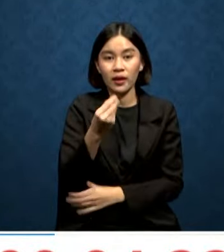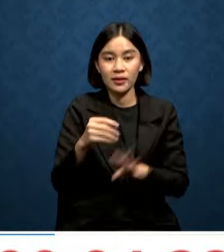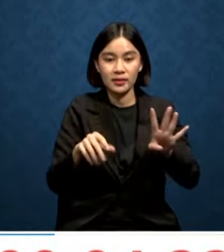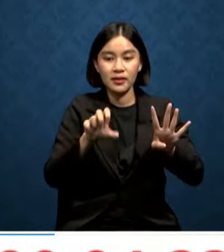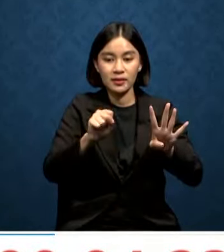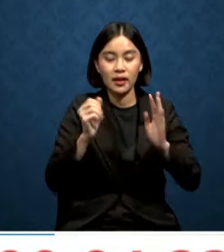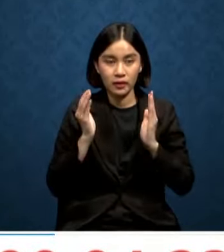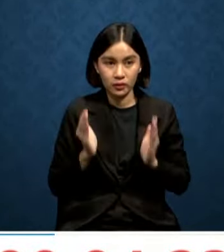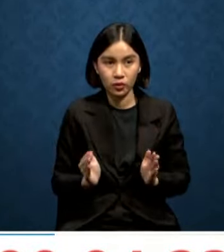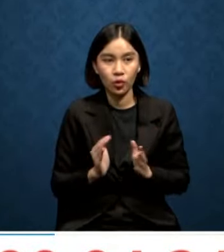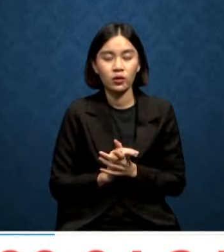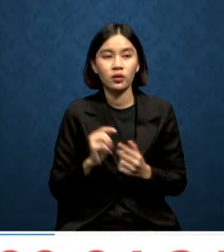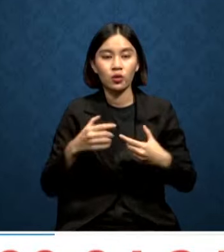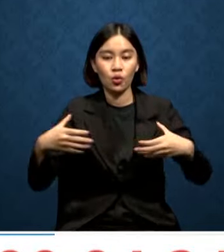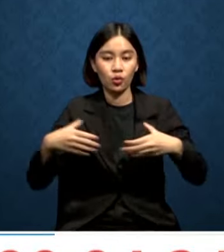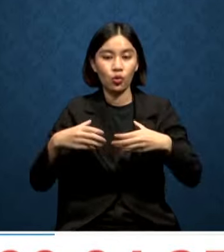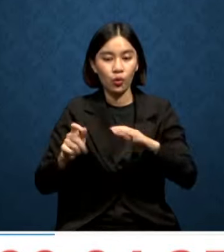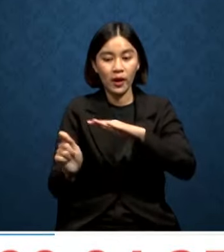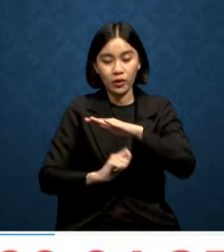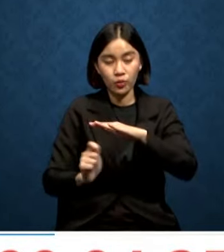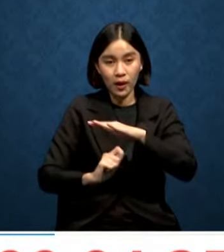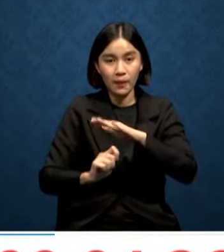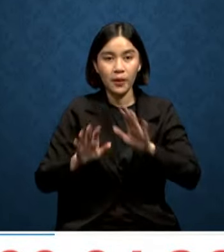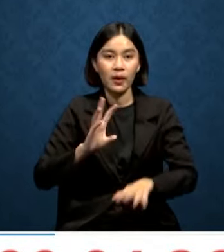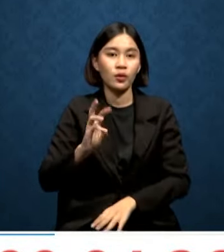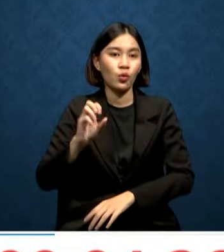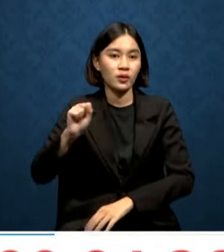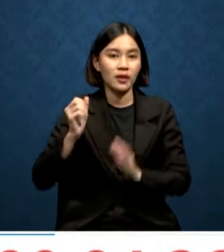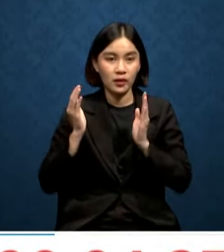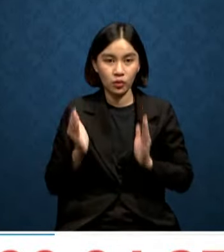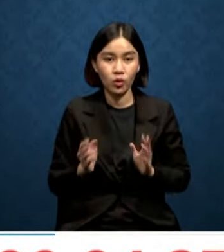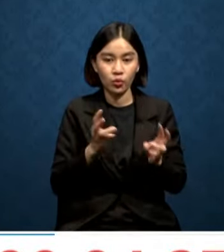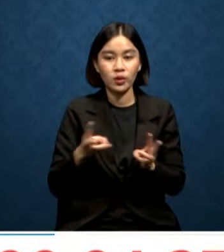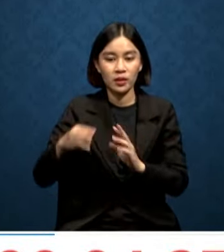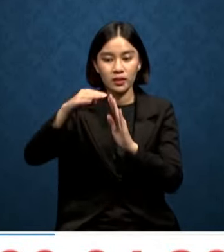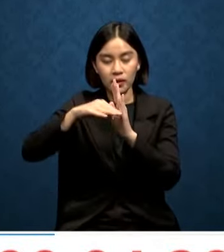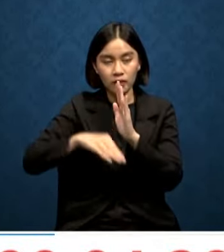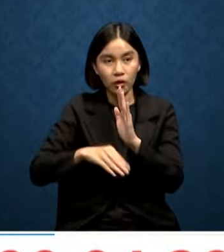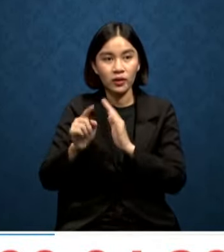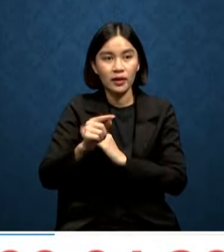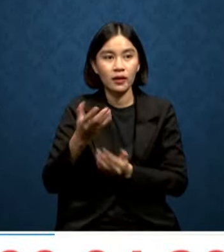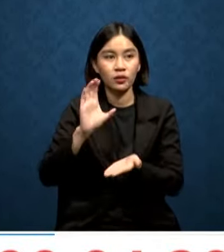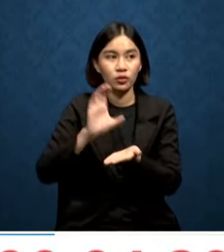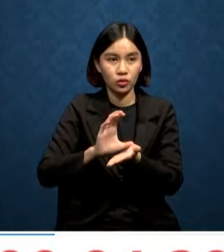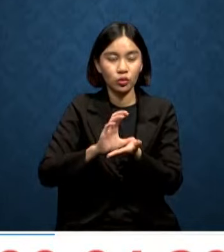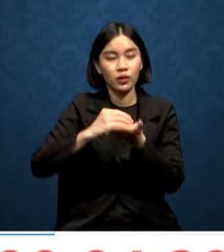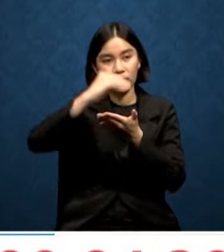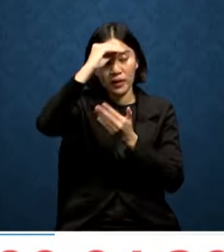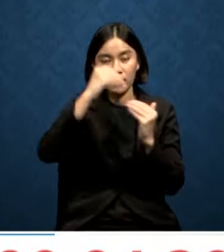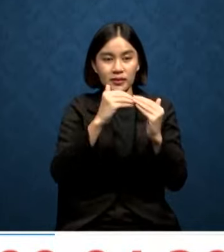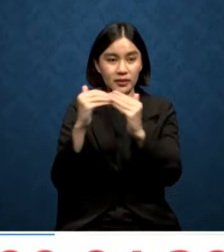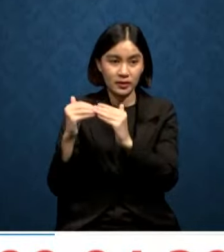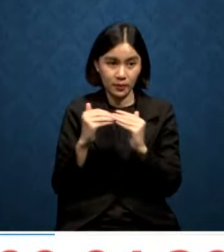คนนะครับแล้วก็อยู่ในกลุ่มปฐมวัยหรือสูงกว่าเนี่ยอีก 600,000 คนซึ่งกลไกที่เราดำเนินการผ่านทางกองทุนเสมอภาคเพื่อการศึกษาเนี่ยนะ